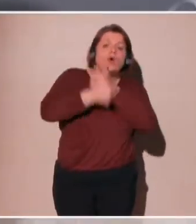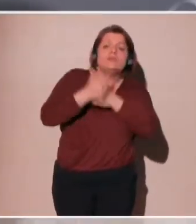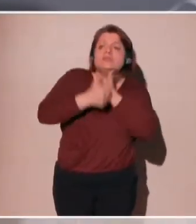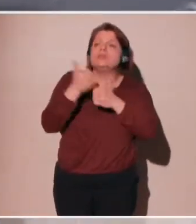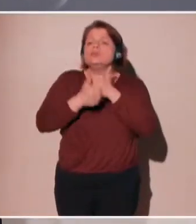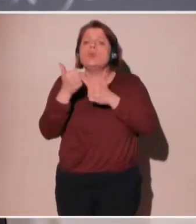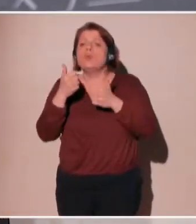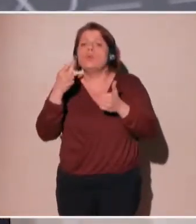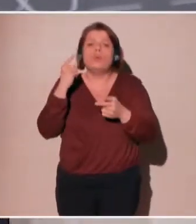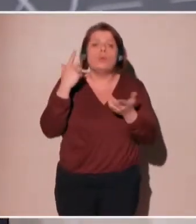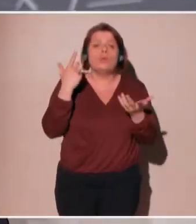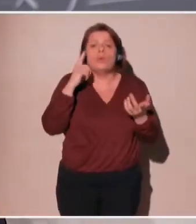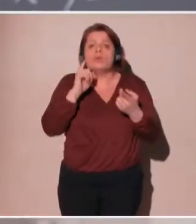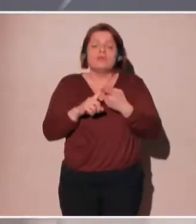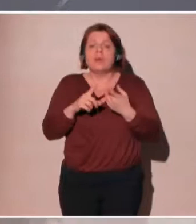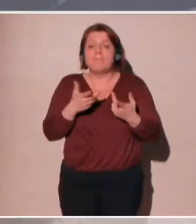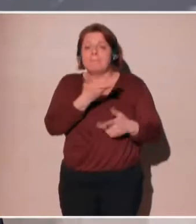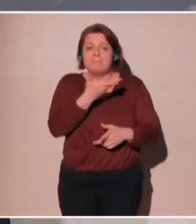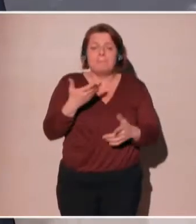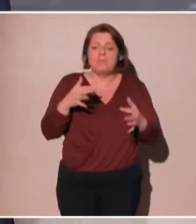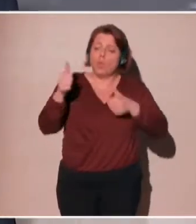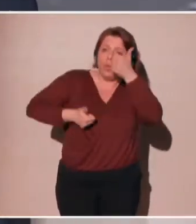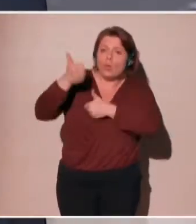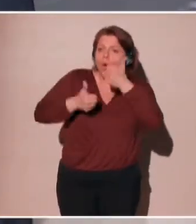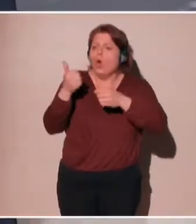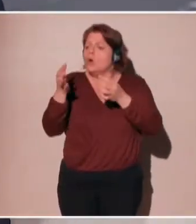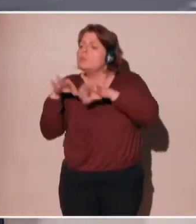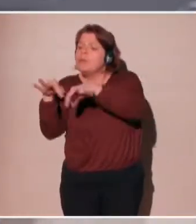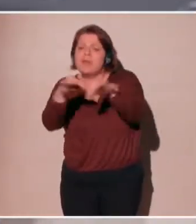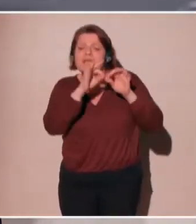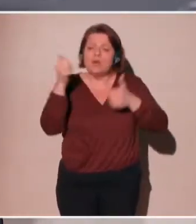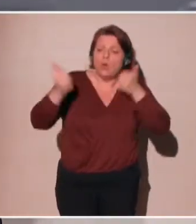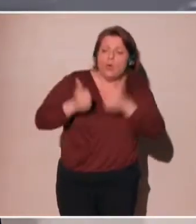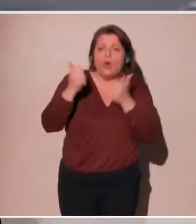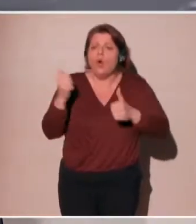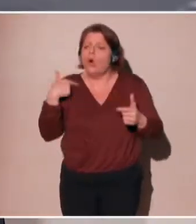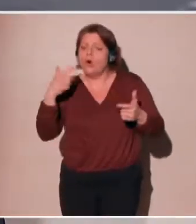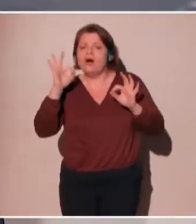Avez-vous quelque chose à ajouter, principalement sur cette question de la concurrence entre les pays et là où se trouvent les pays, ou